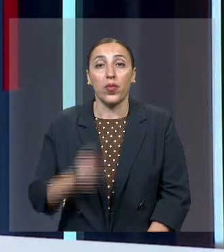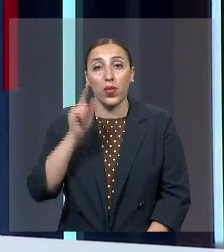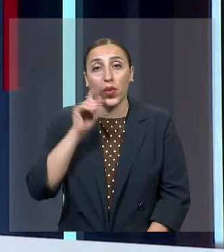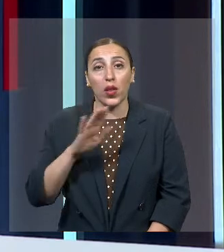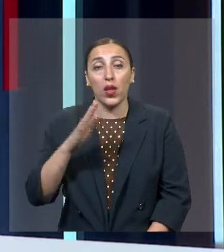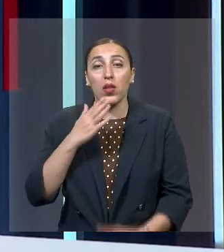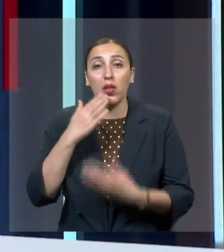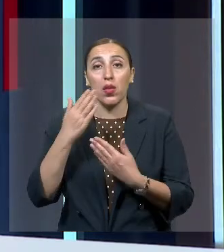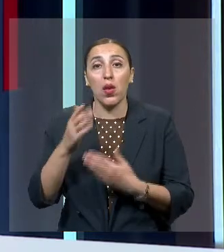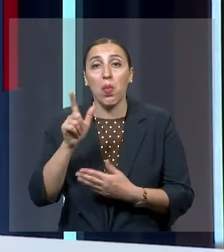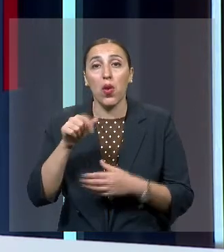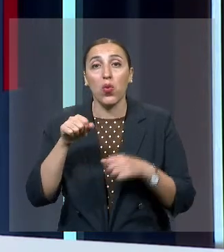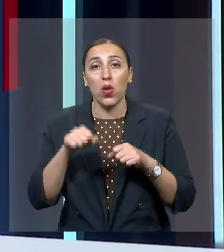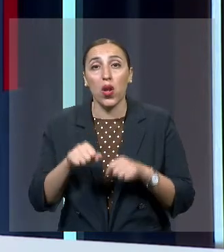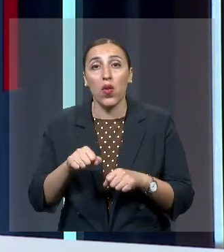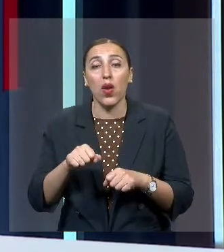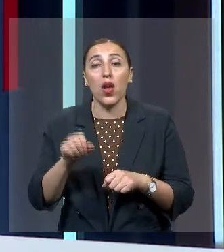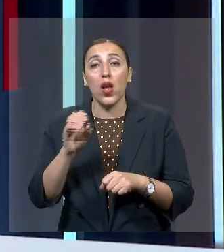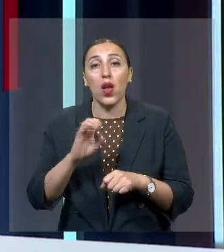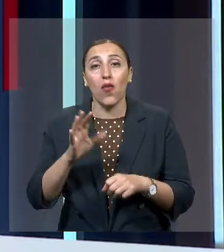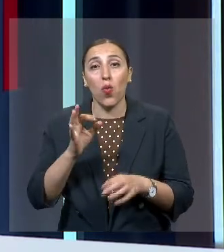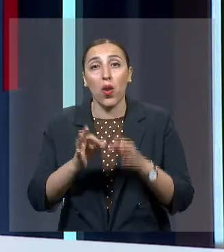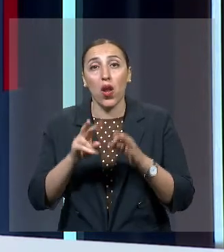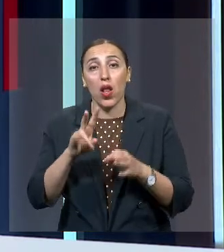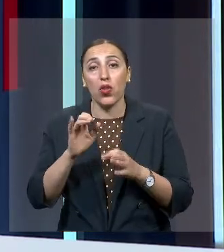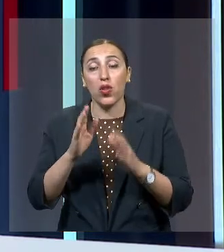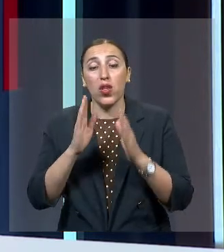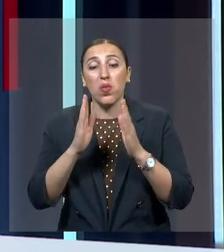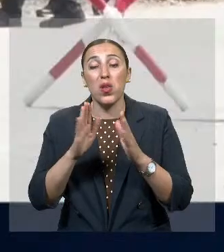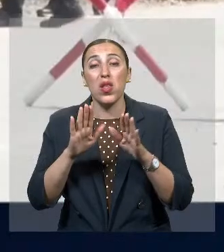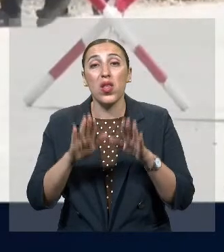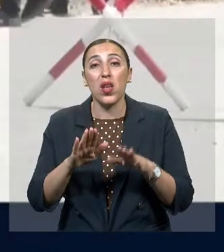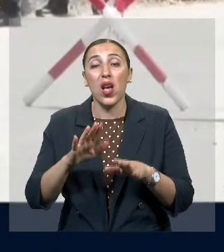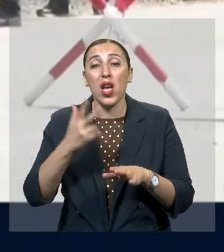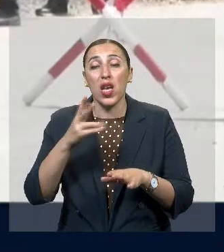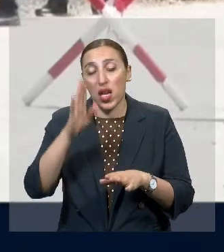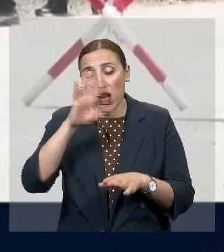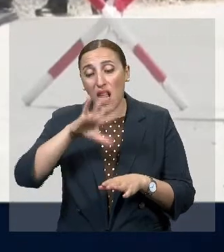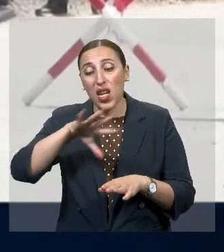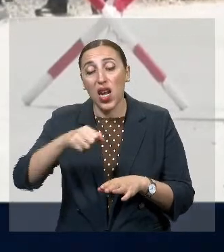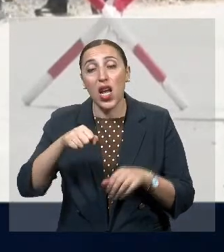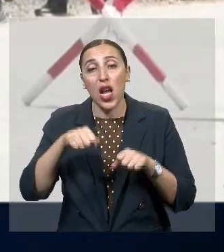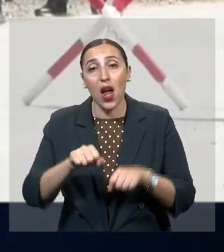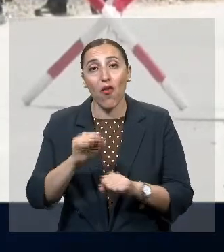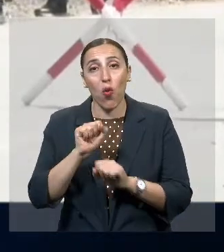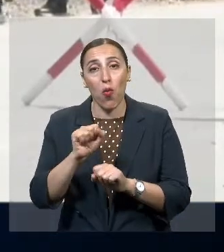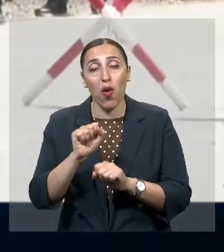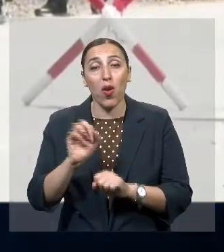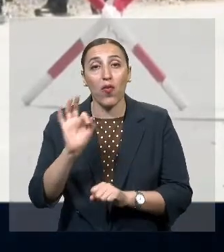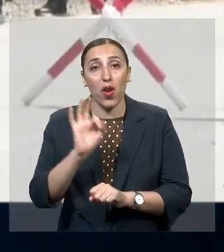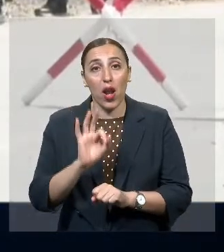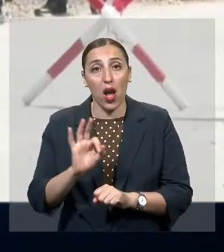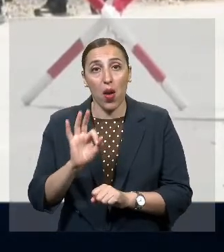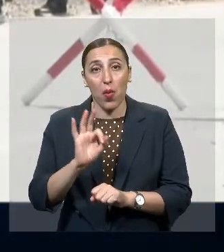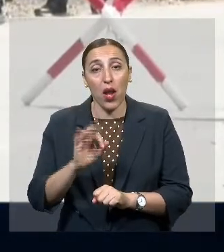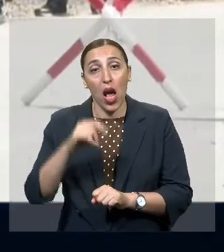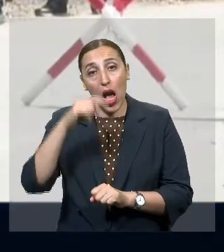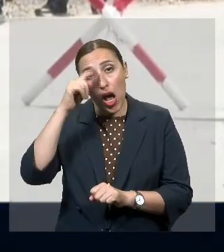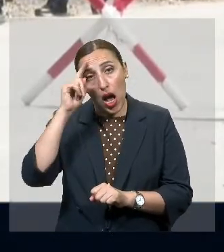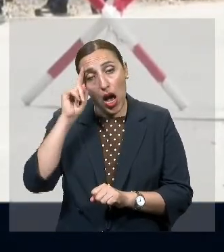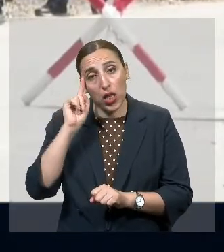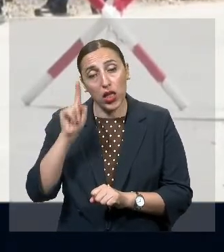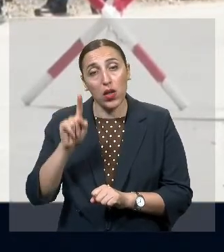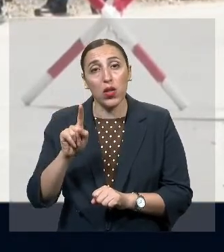Հայաստանը դիմել է մարդու իրավունքների Եվրոպական դատարան Լաչինի միջանցքից առևանգված 3 տղաների իրավունքների պաշտպանության վերաբերյալ